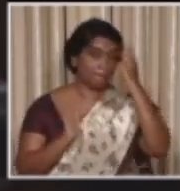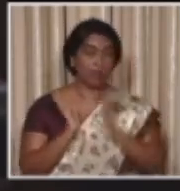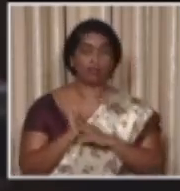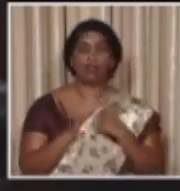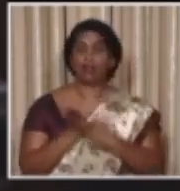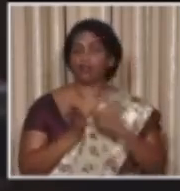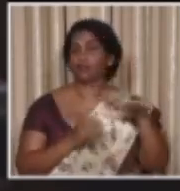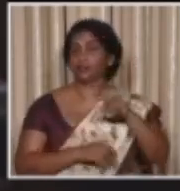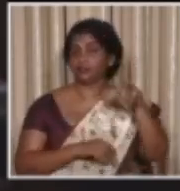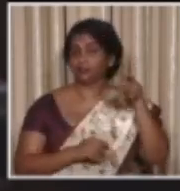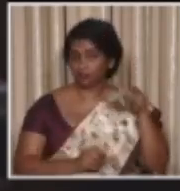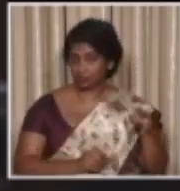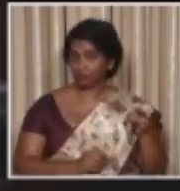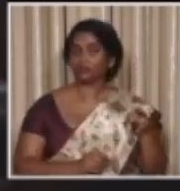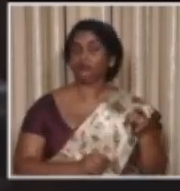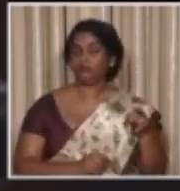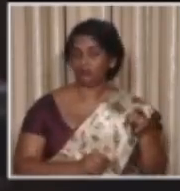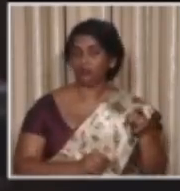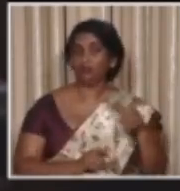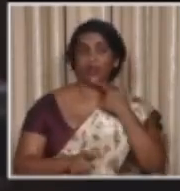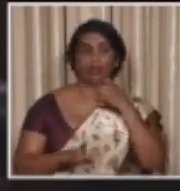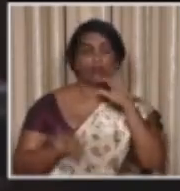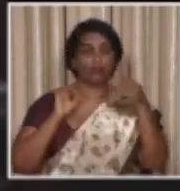இருக்கக்கூடிய தோட்ட